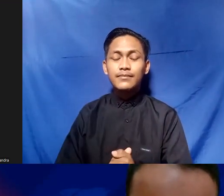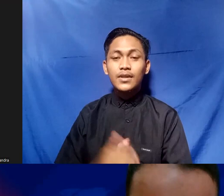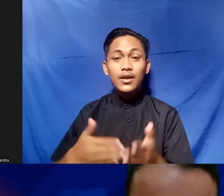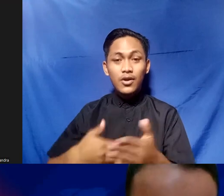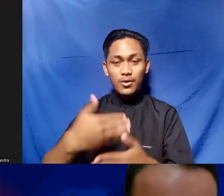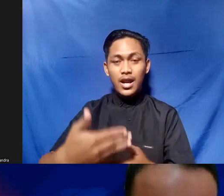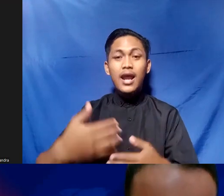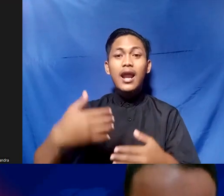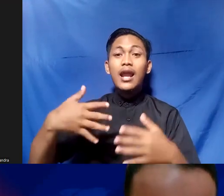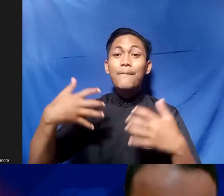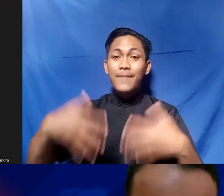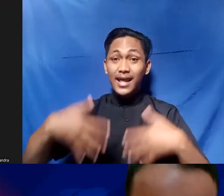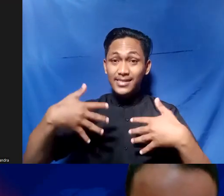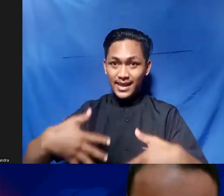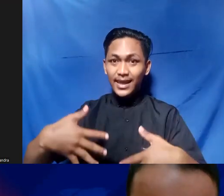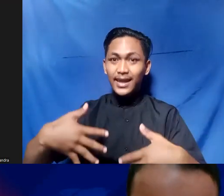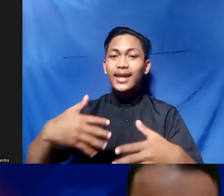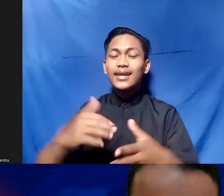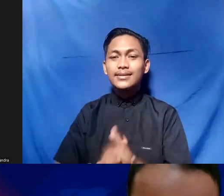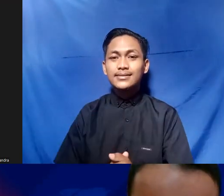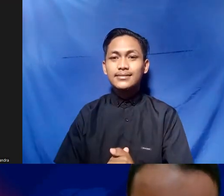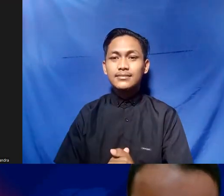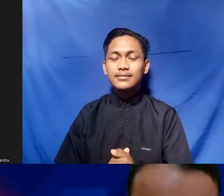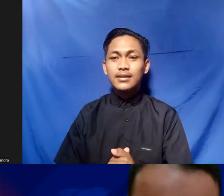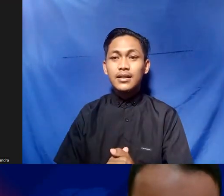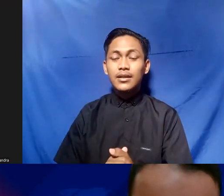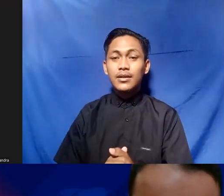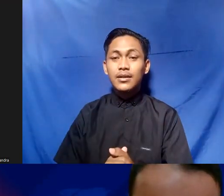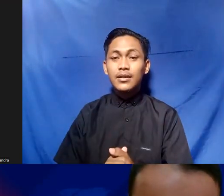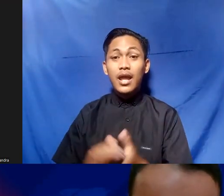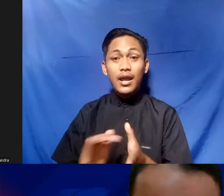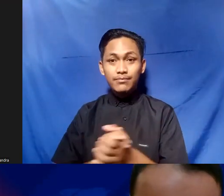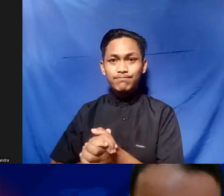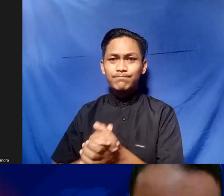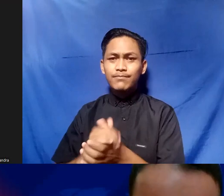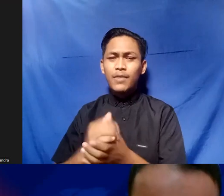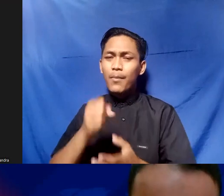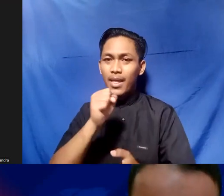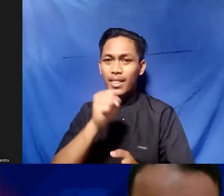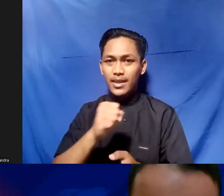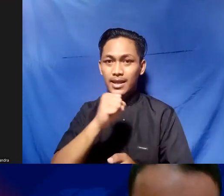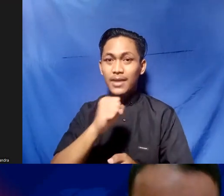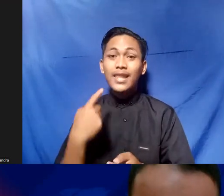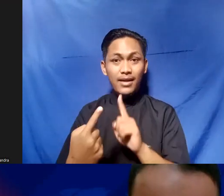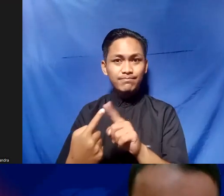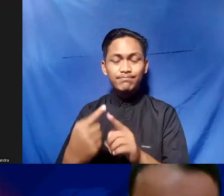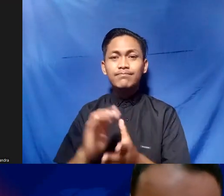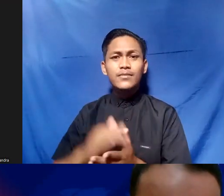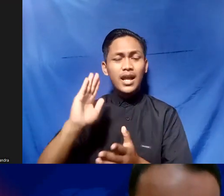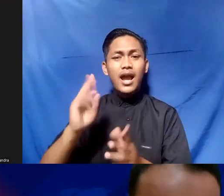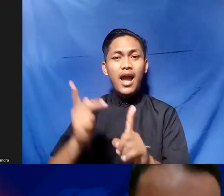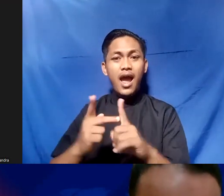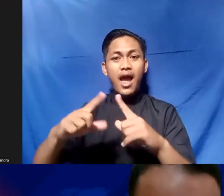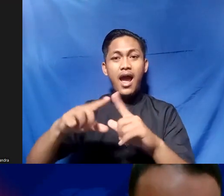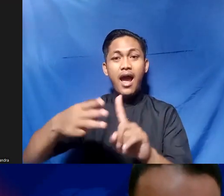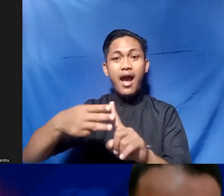saya perkenalkan dulu pemateri pada pagi hari ini yang pertama ini ada kamu Habib beliau ini adalah pustakawan